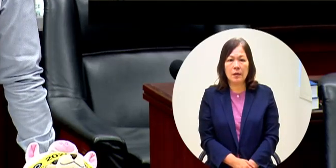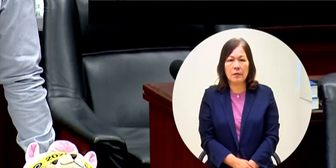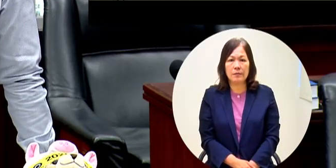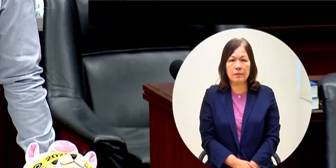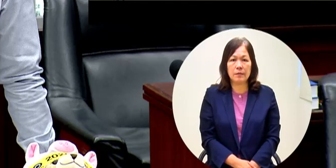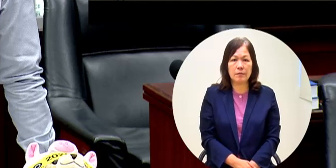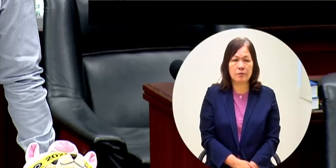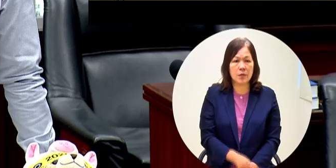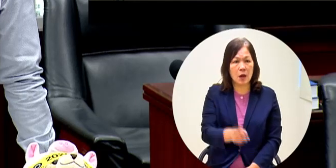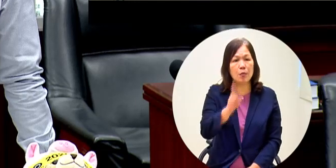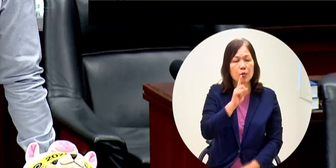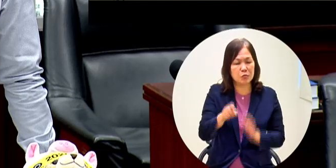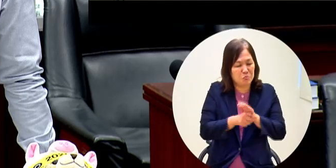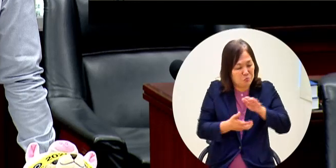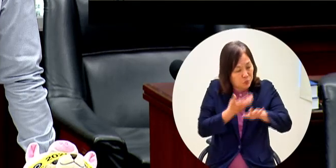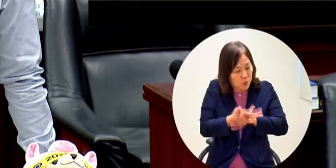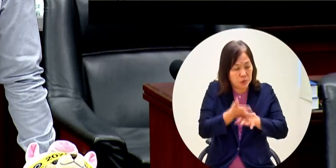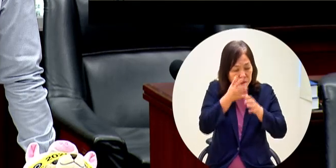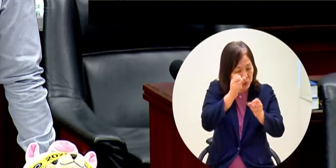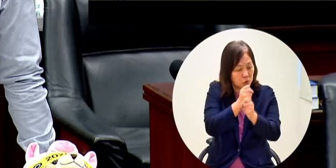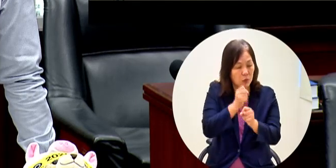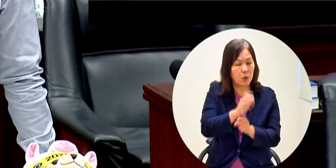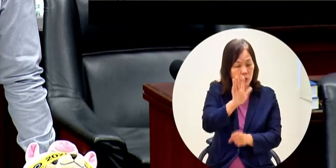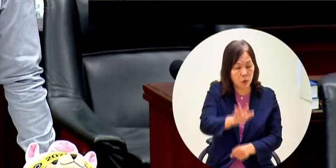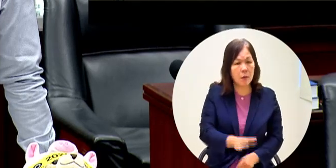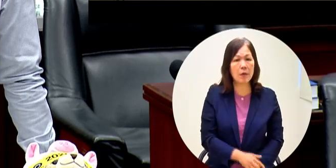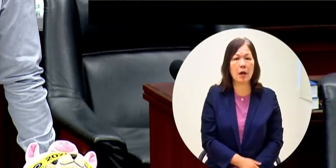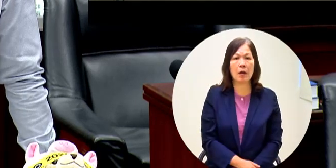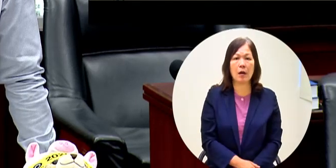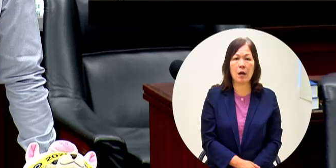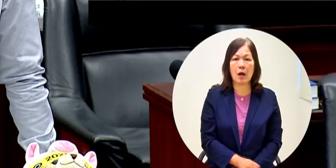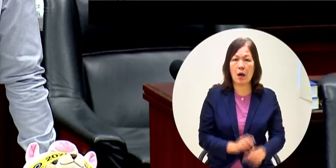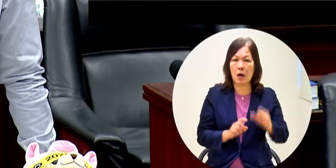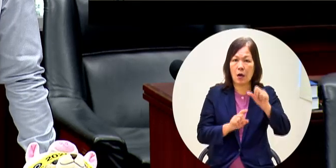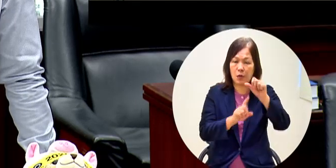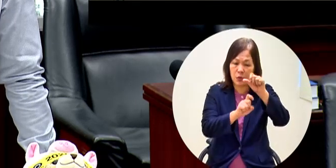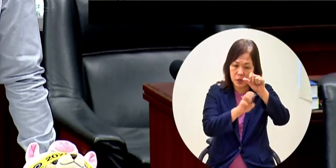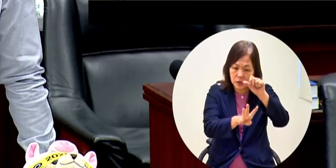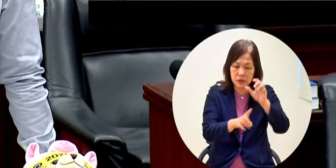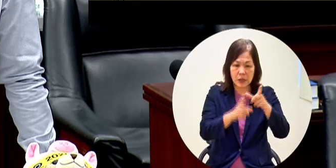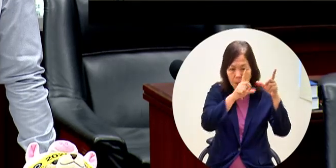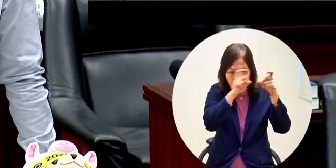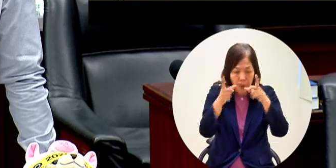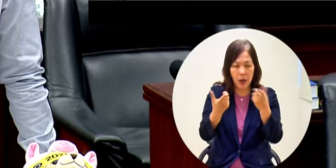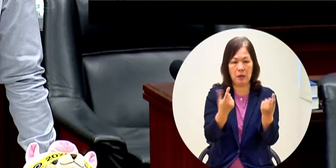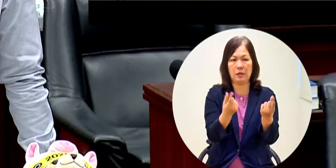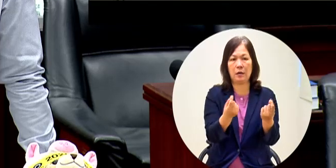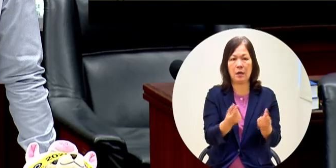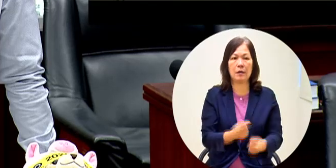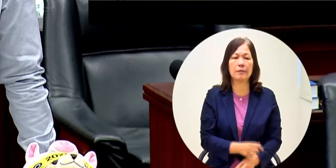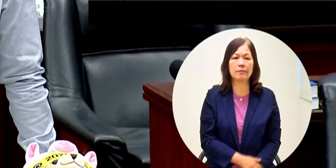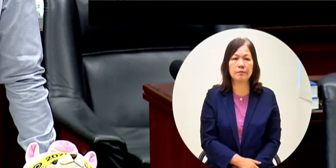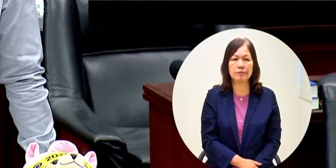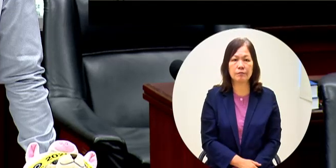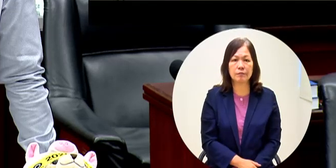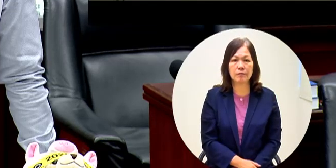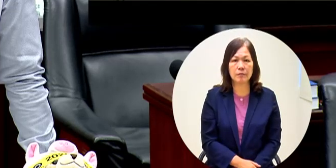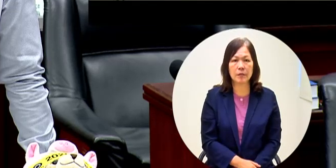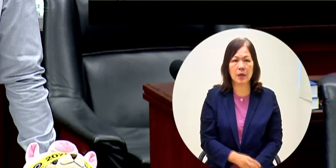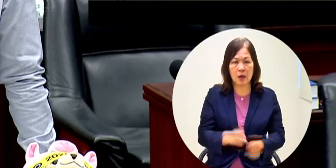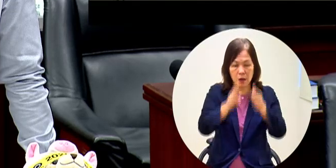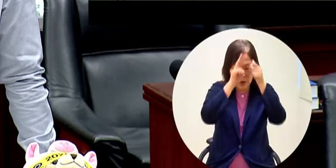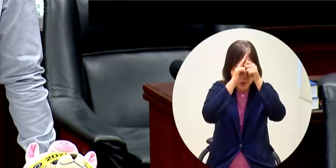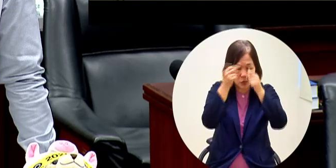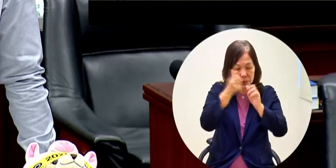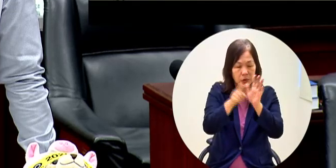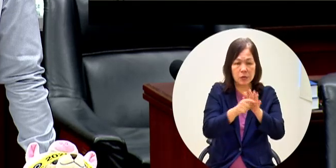啊，你毋是拢用心伫取景？5月14去拍摄啦，嘛是个拢安尼啦。许局长，啊，